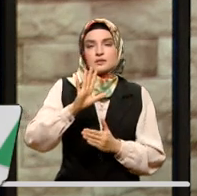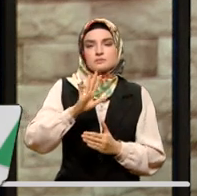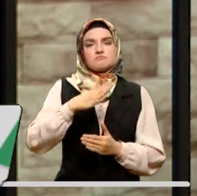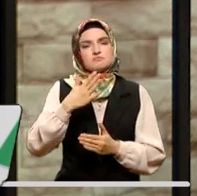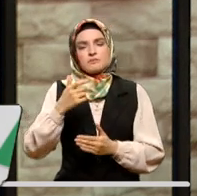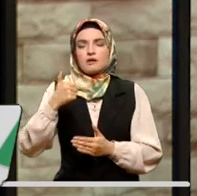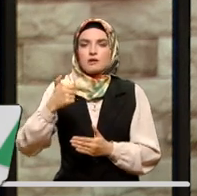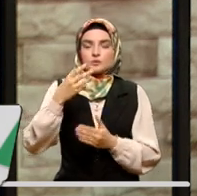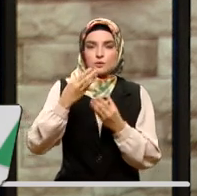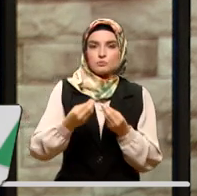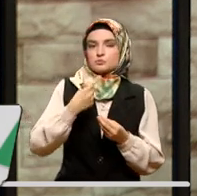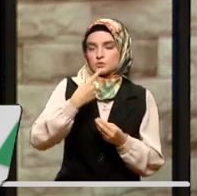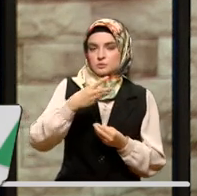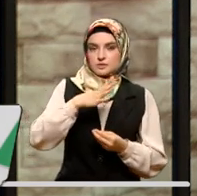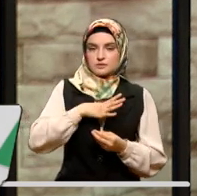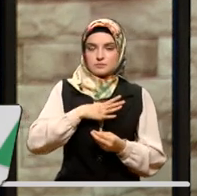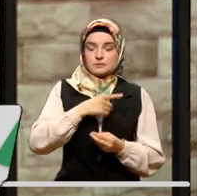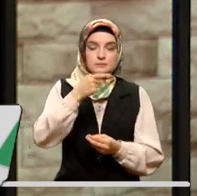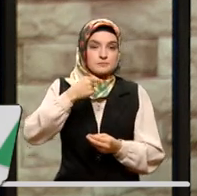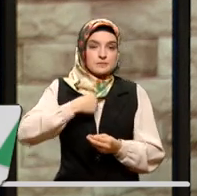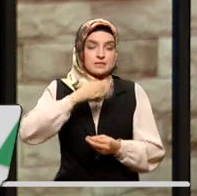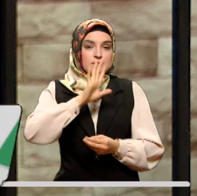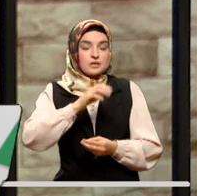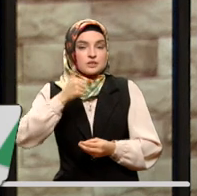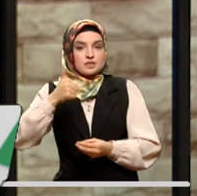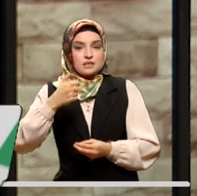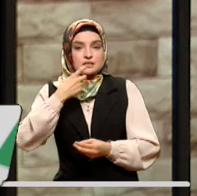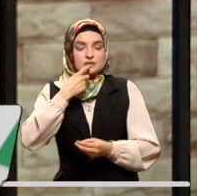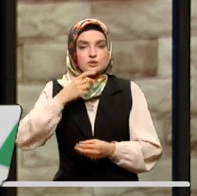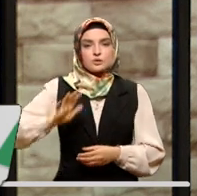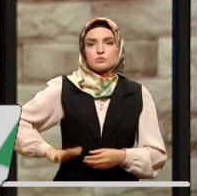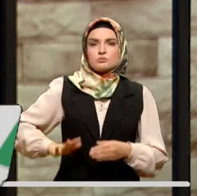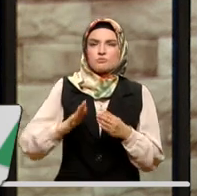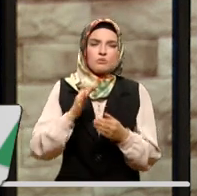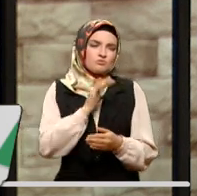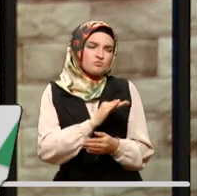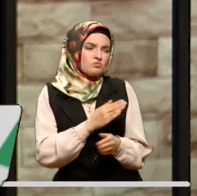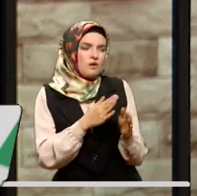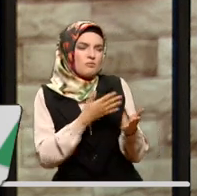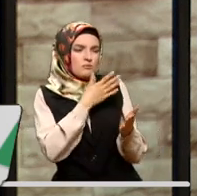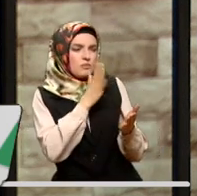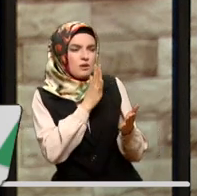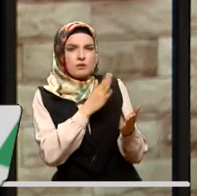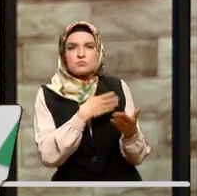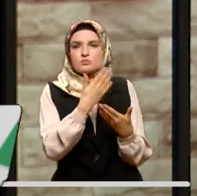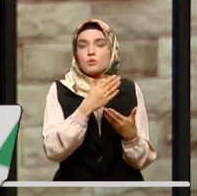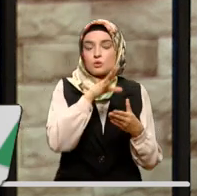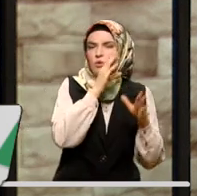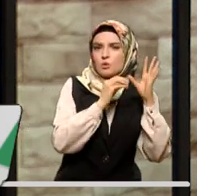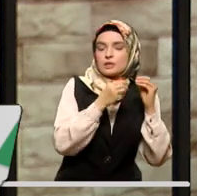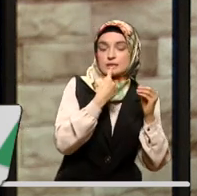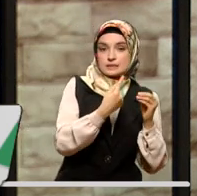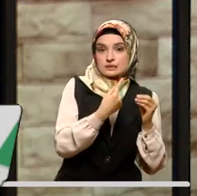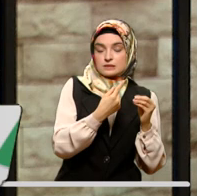söyler. Yani biz 5 ve 6 yaşındaki çocuğa daha küçüktür neyi bilecek, yani sonra öğrenir muamelesi